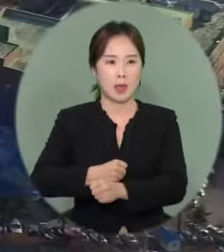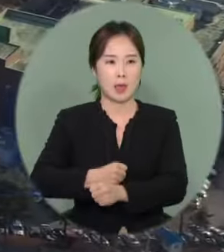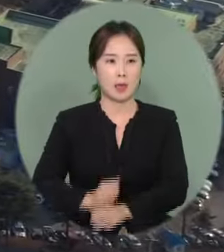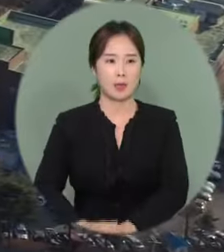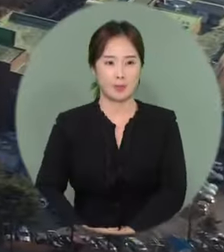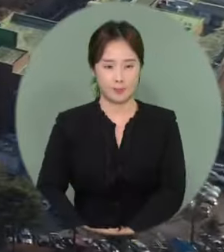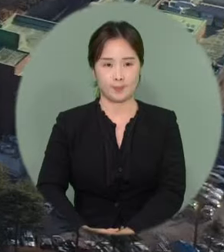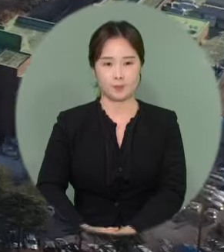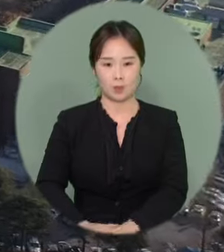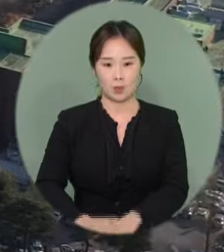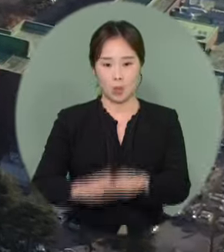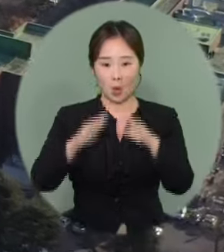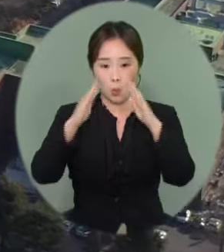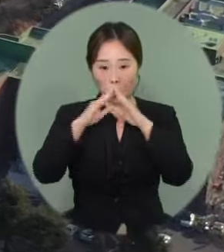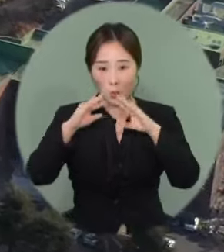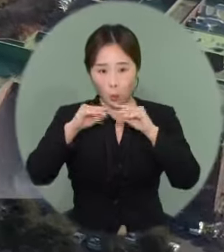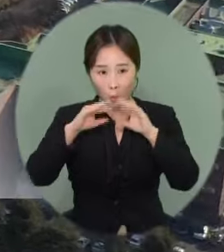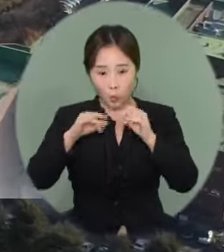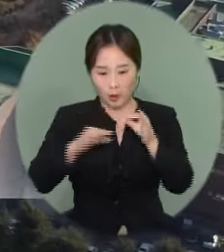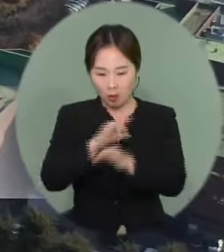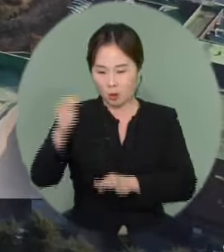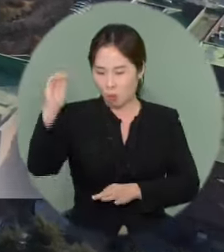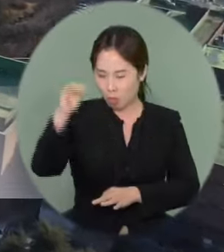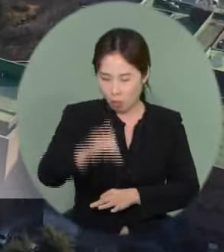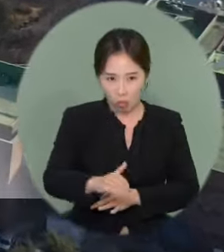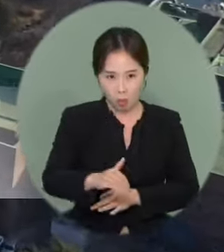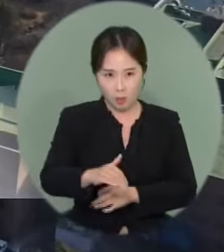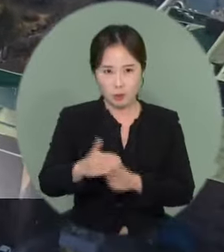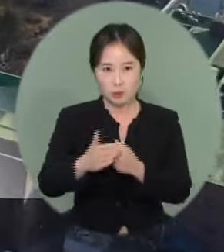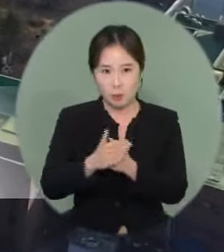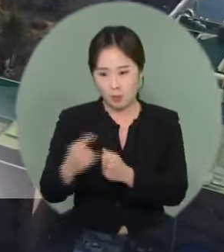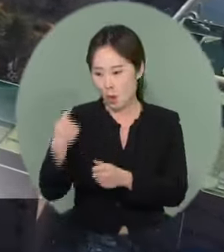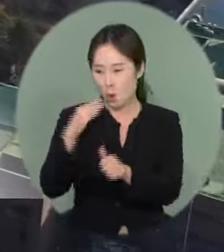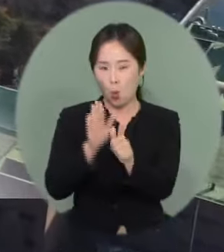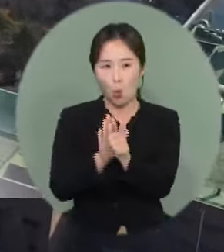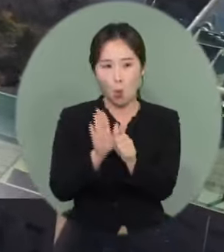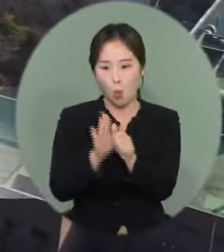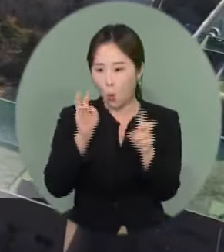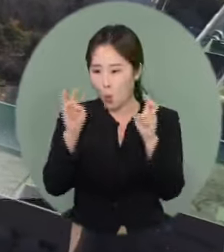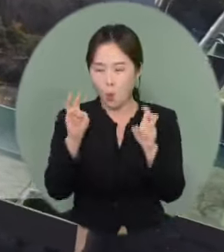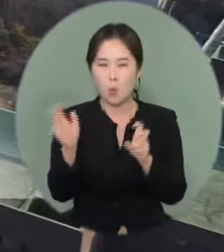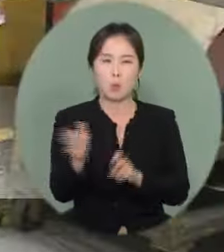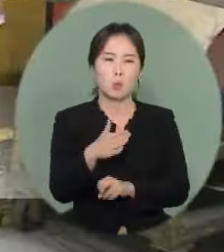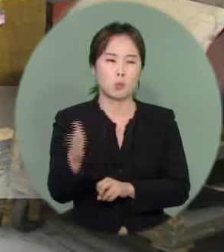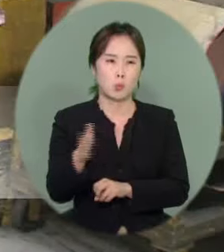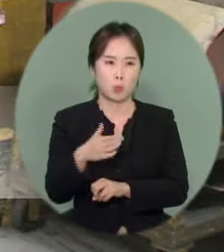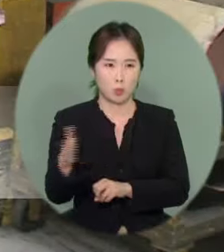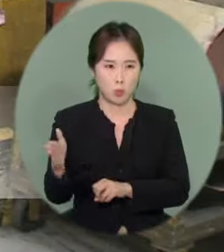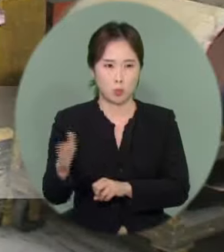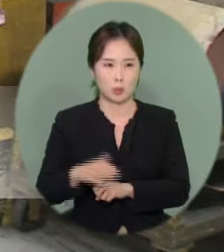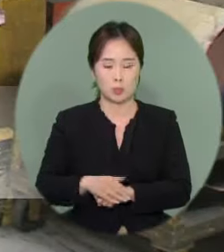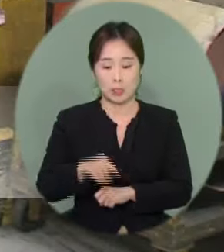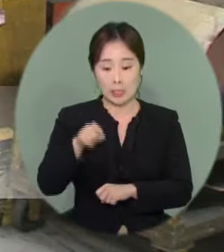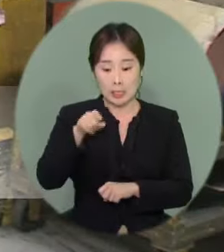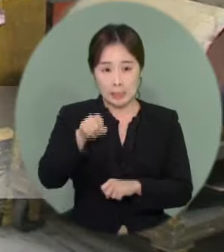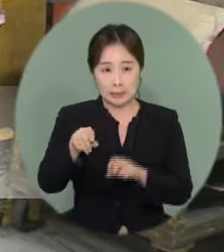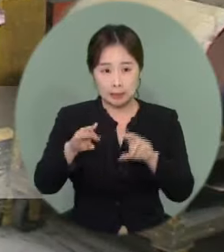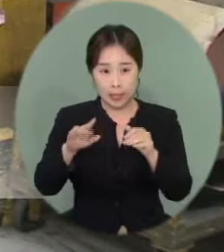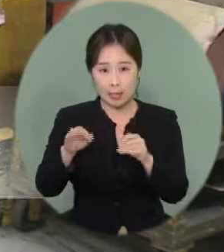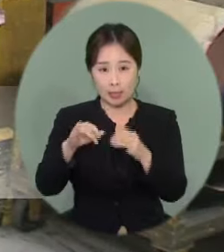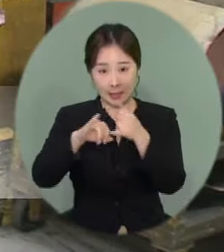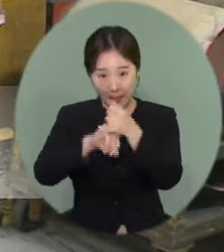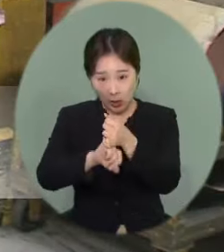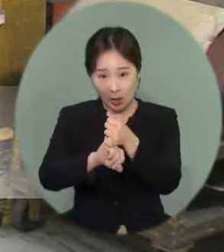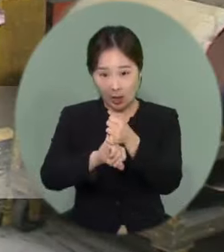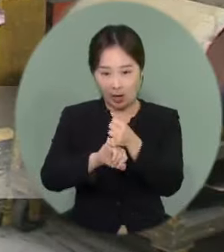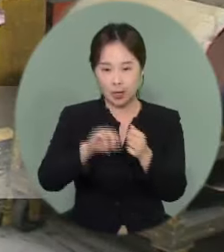있습니다. 부동산 경기 위축으로 광주공장 땅을 개발할 투자자 찾기도 여의치 않습니다. 당초 이 땅을 개발하기로 했던